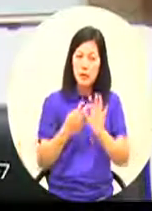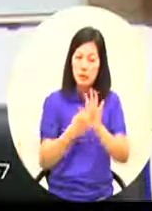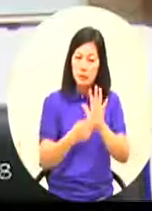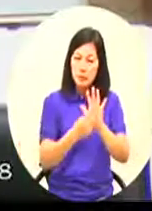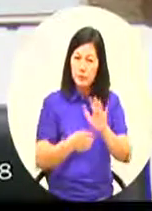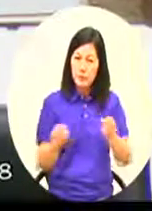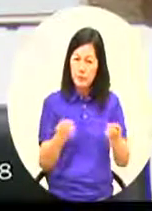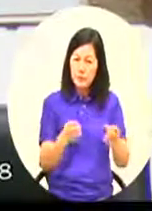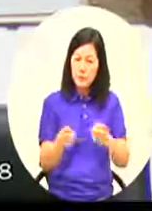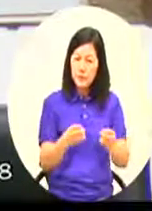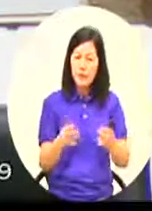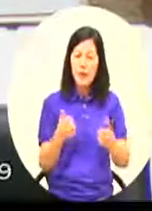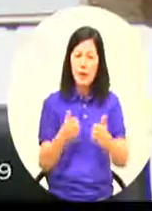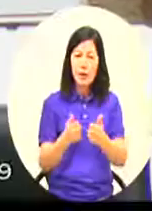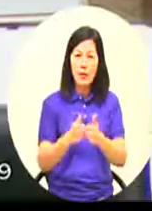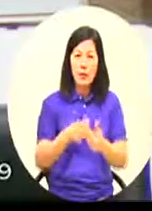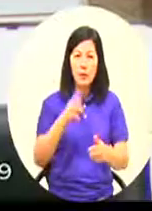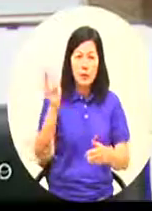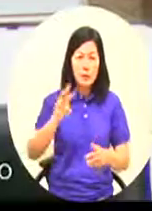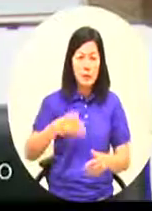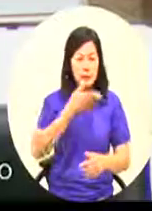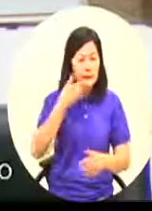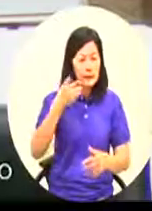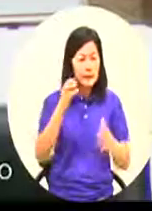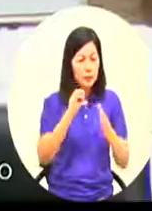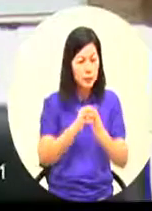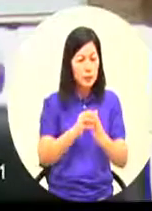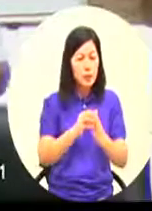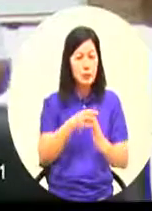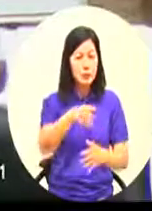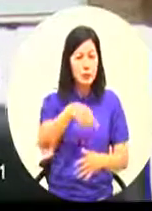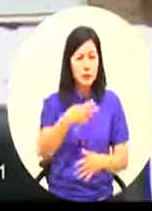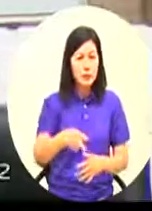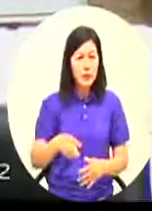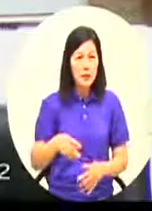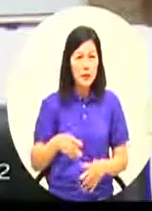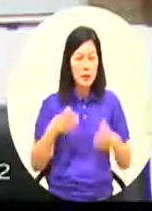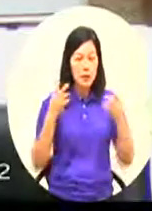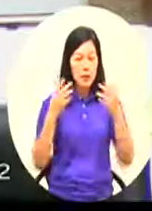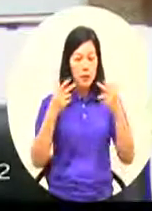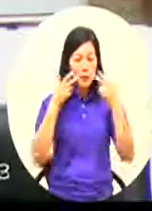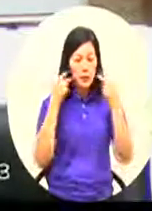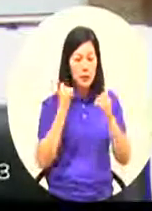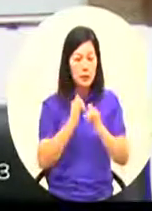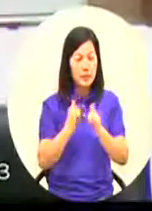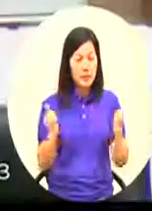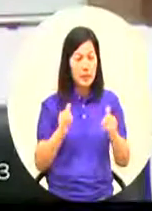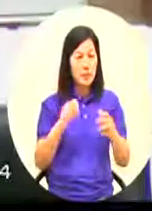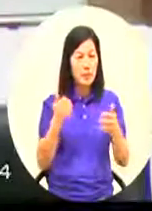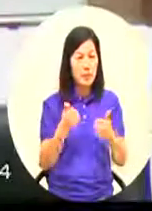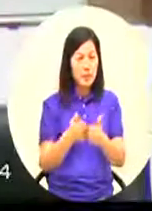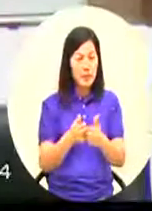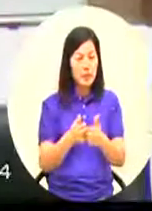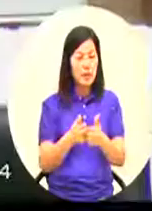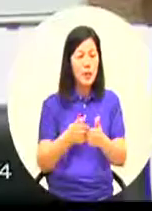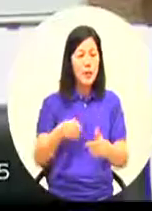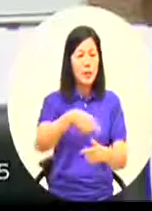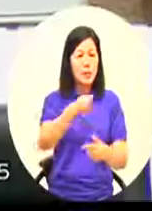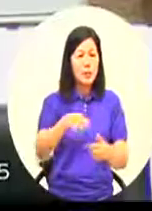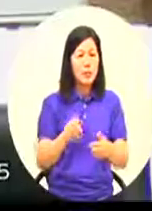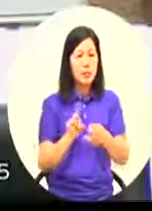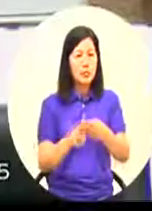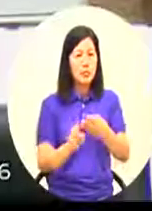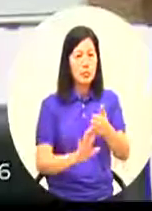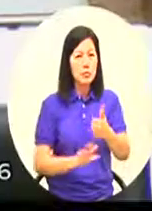我也会找水利局，也会找农业局，也会找人民会的主委，必要的时候我就会找副市